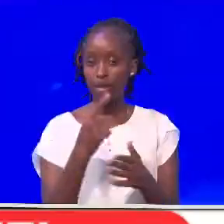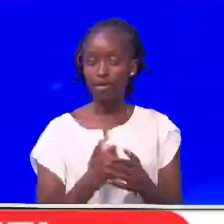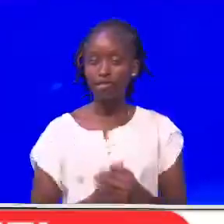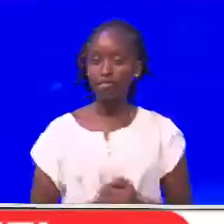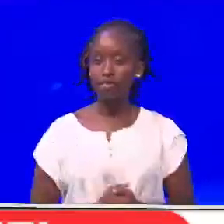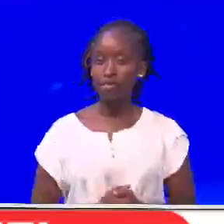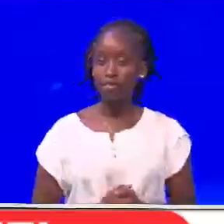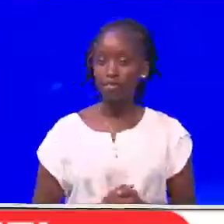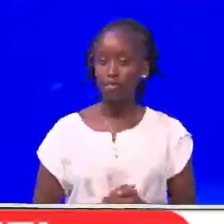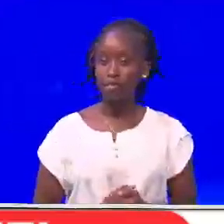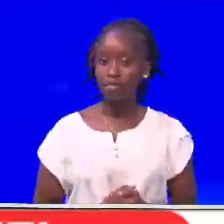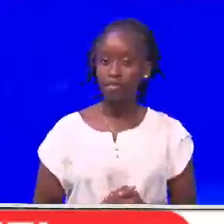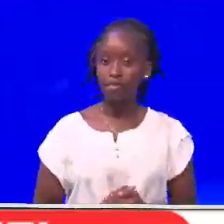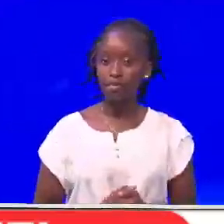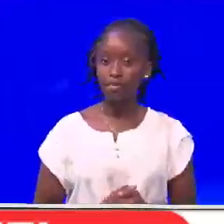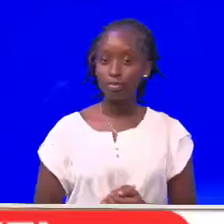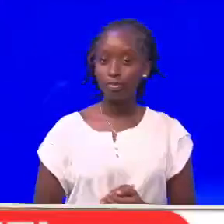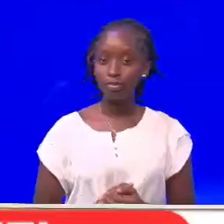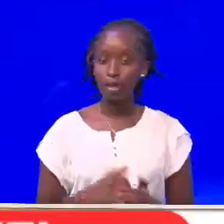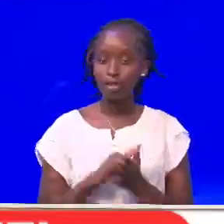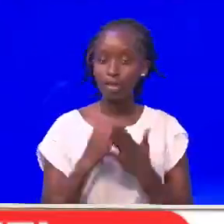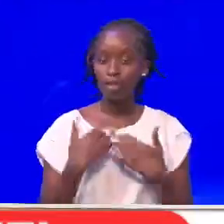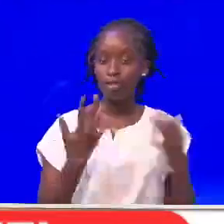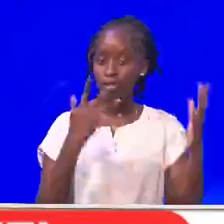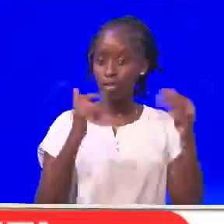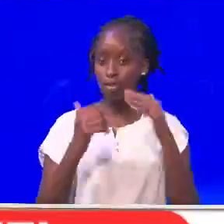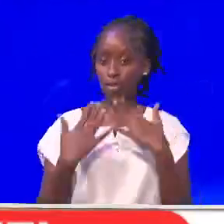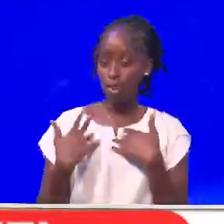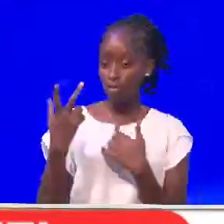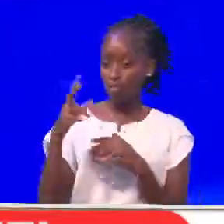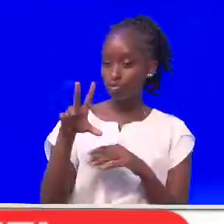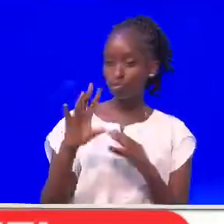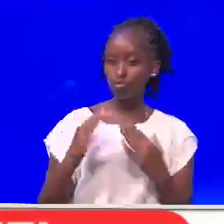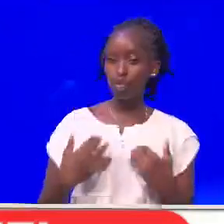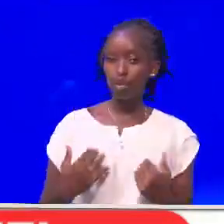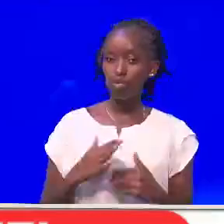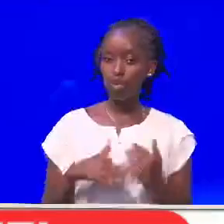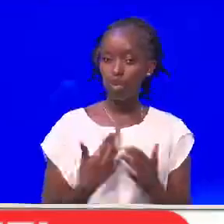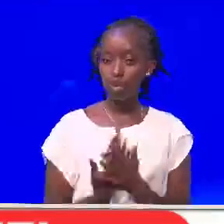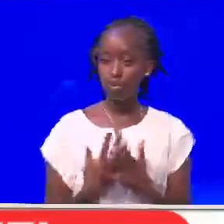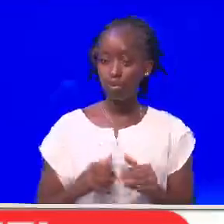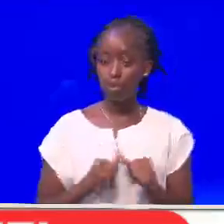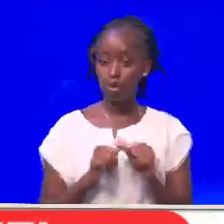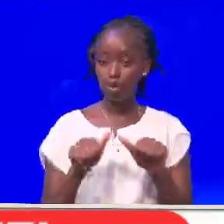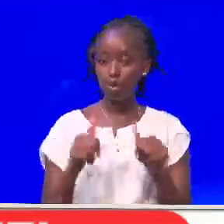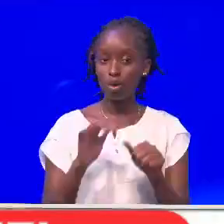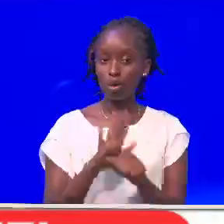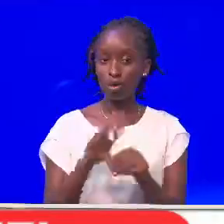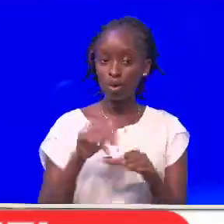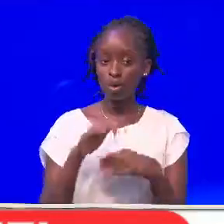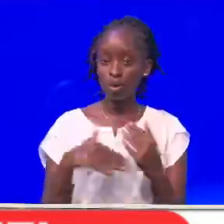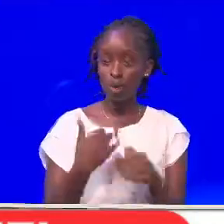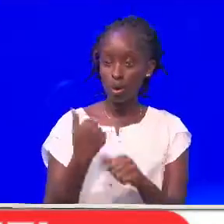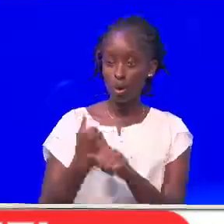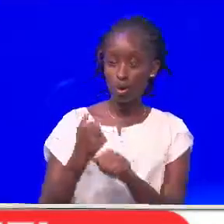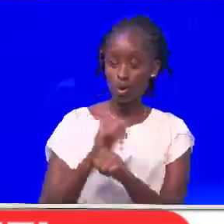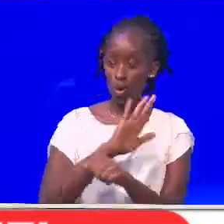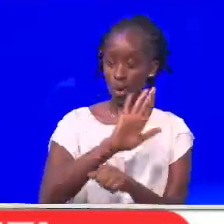Ni hafla iliyoshuhudia mbwembwe na mapambo ya aina yake ambapo maafisa waliofuzu walidhihirisha ujuzi wao kikazi.